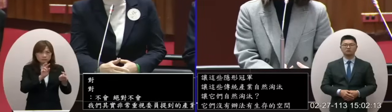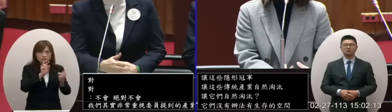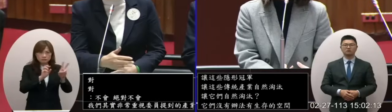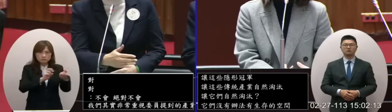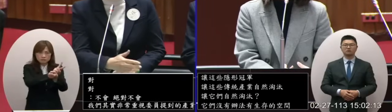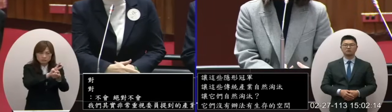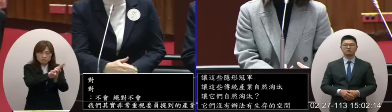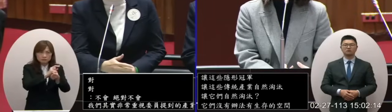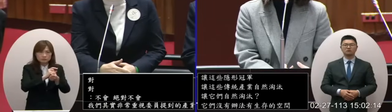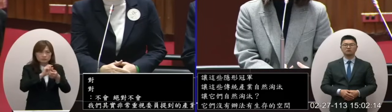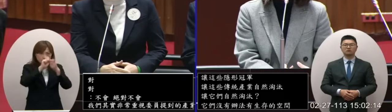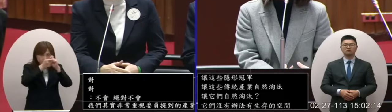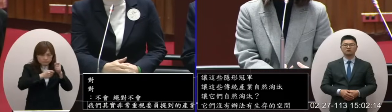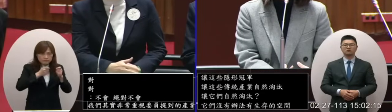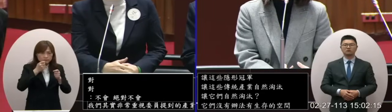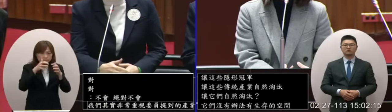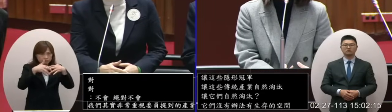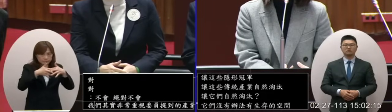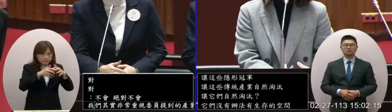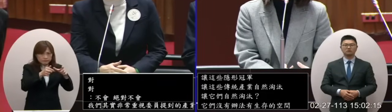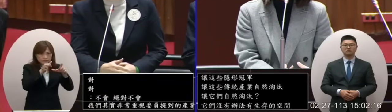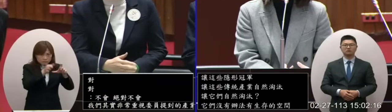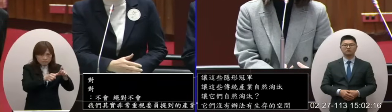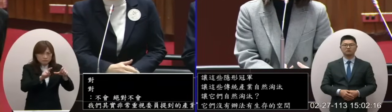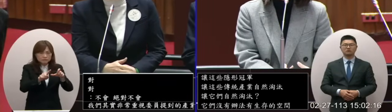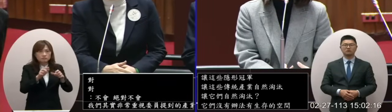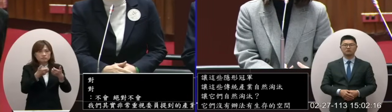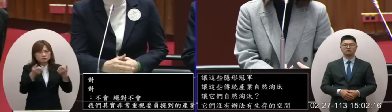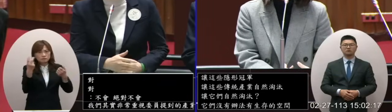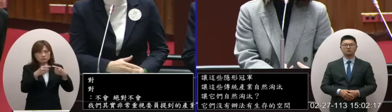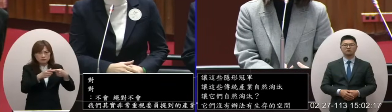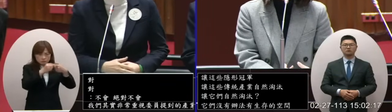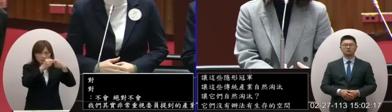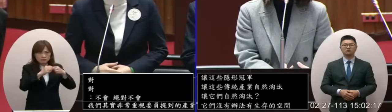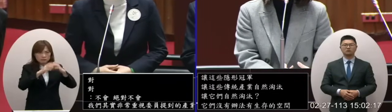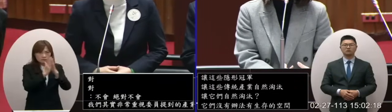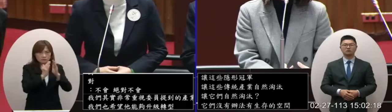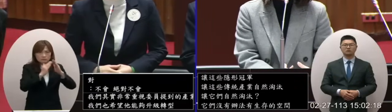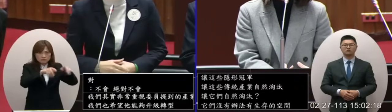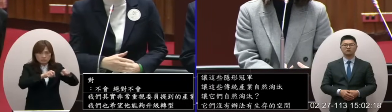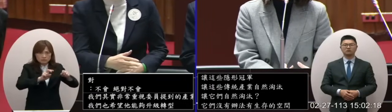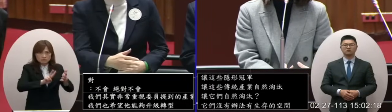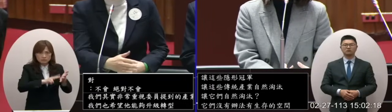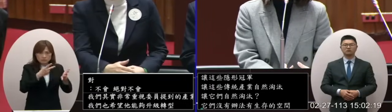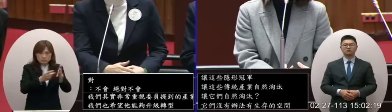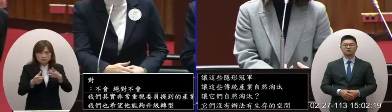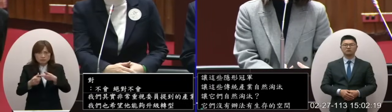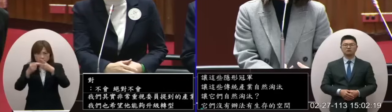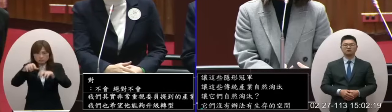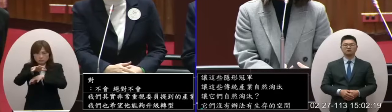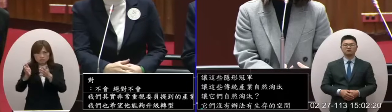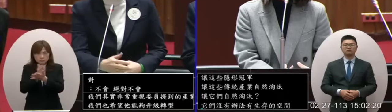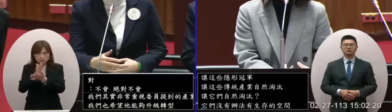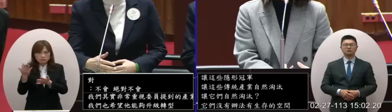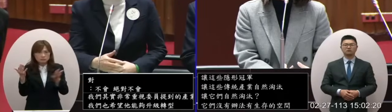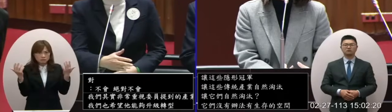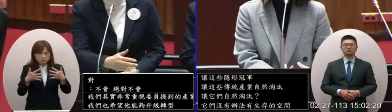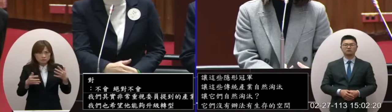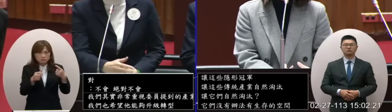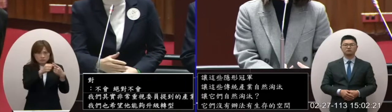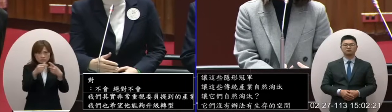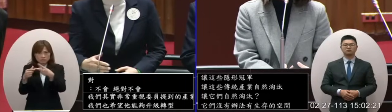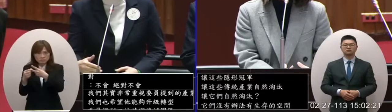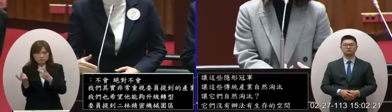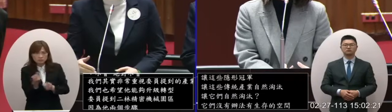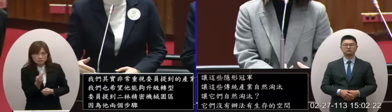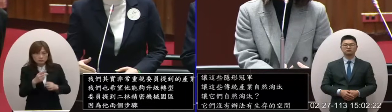个步骤，一个是都市计划的这个修变更，那另外一个是环评的问题。那因为这两个部分呢，都